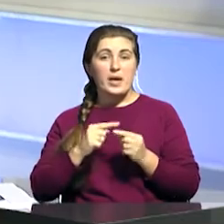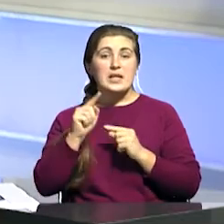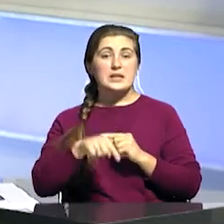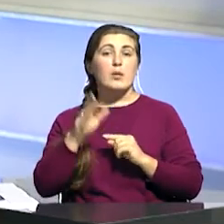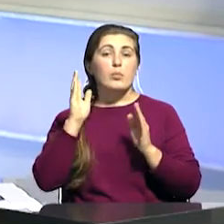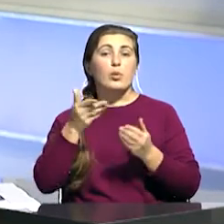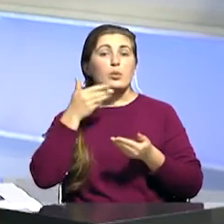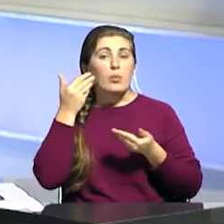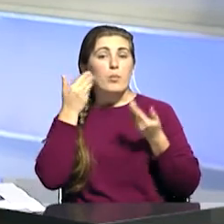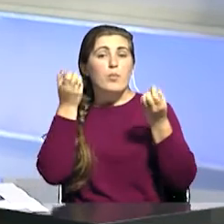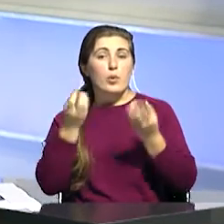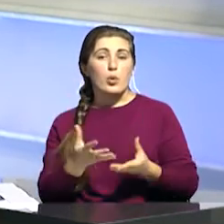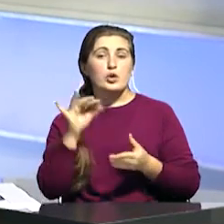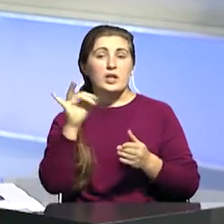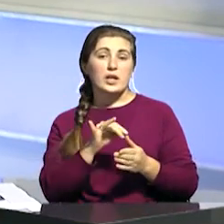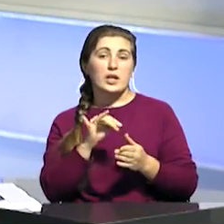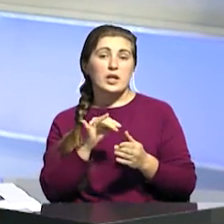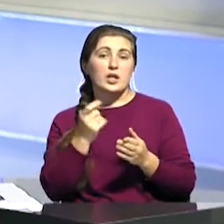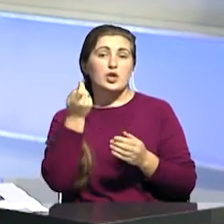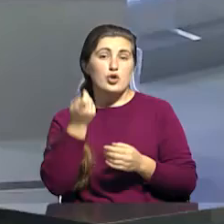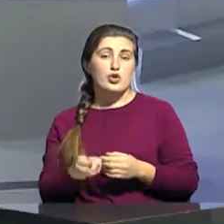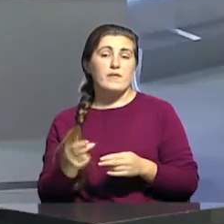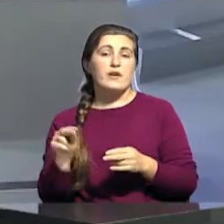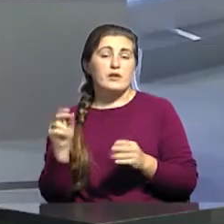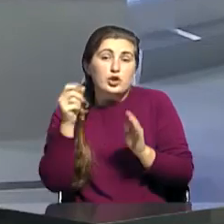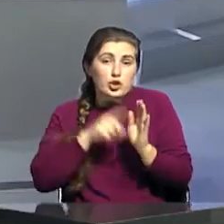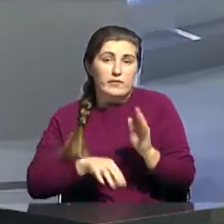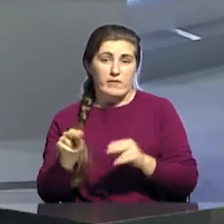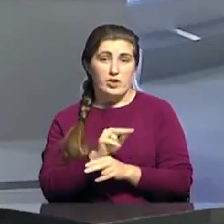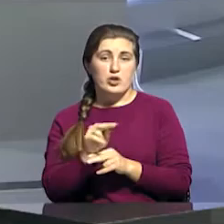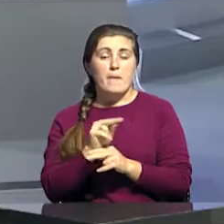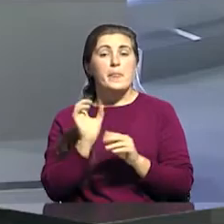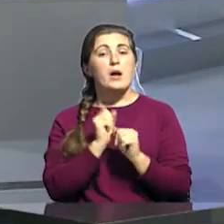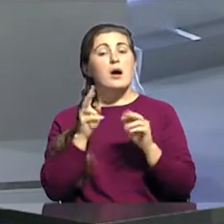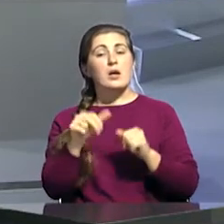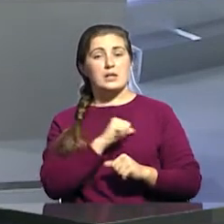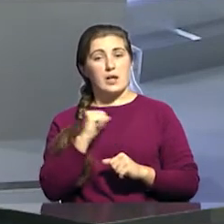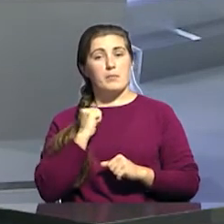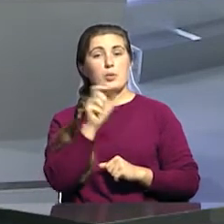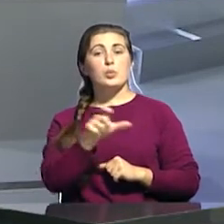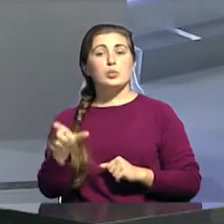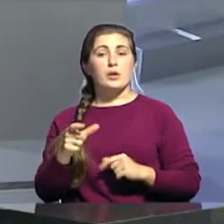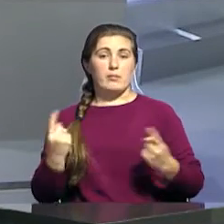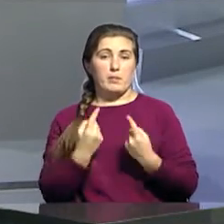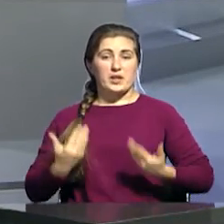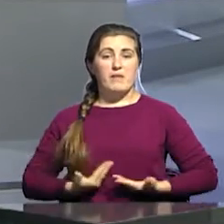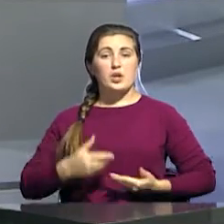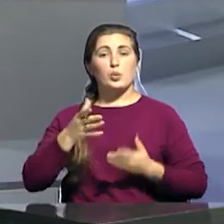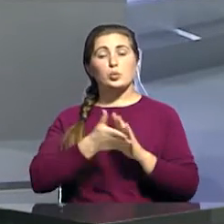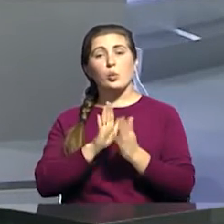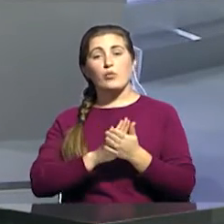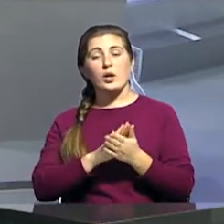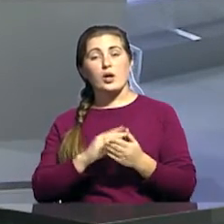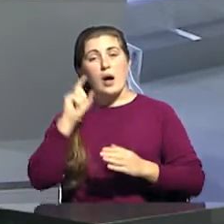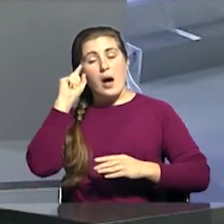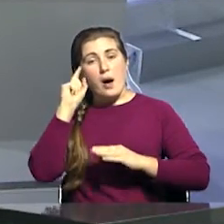будет проще и, по большому счету, дешевле вылечить. Ну а как вот самим людям, да, вот в бытовых условиях определить, я не